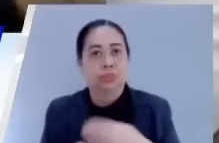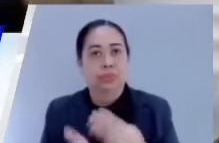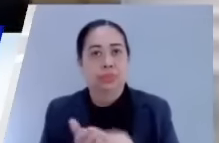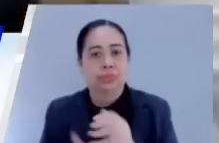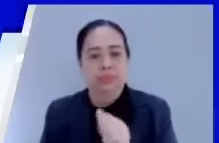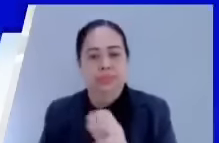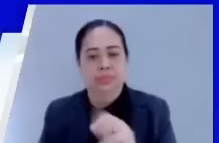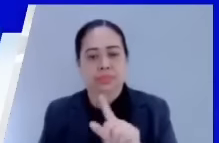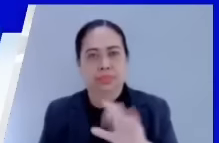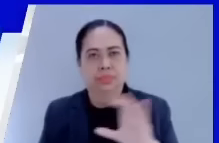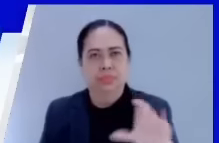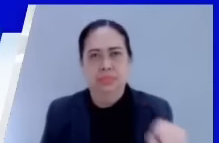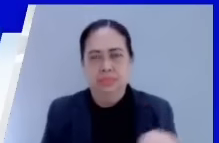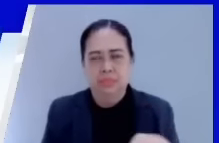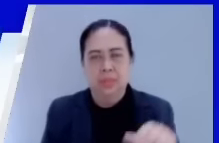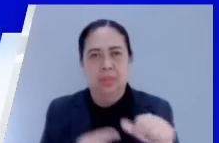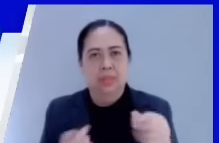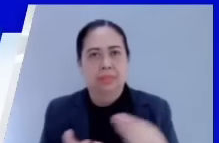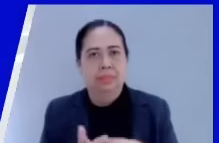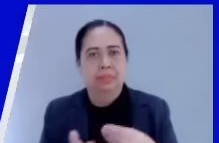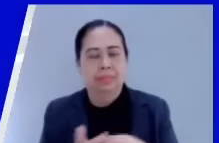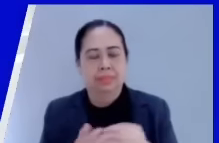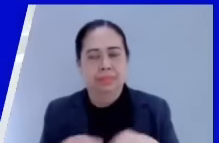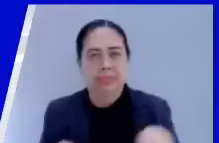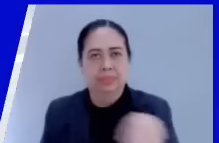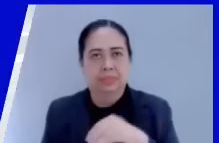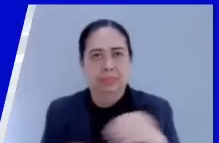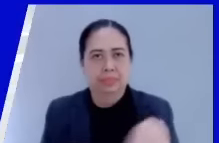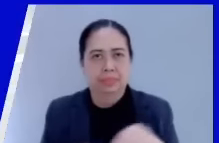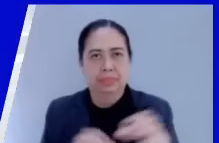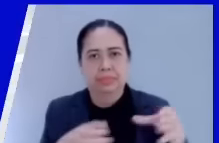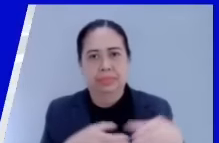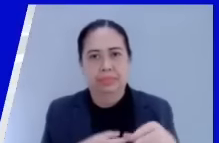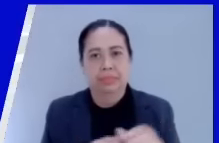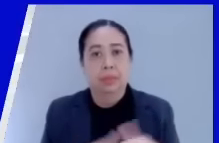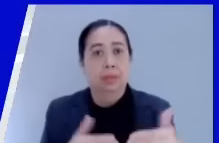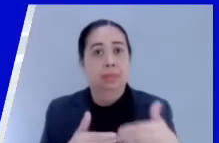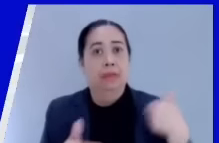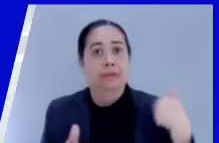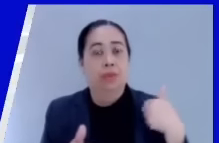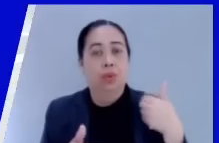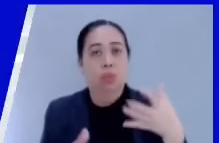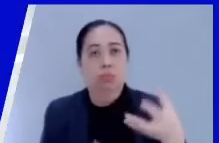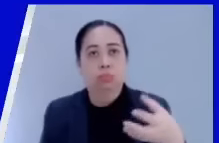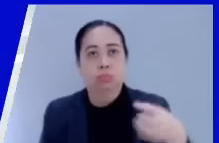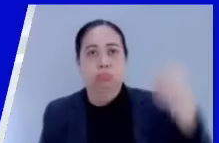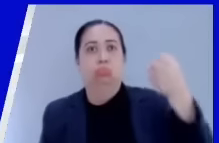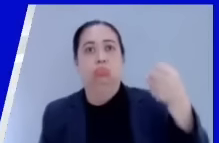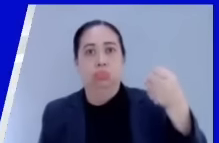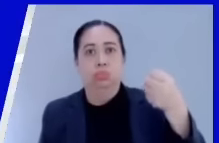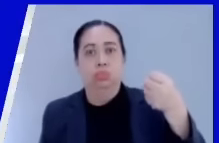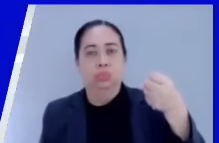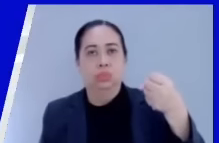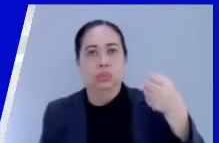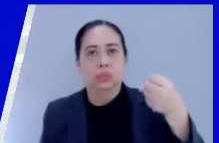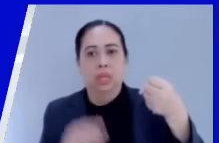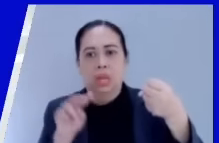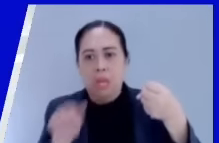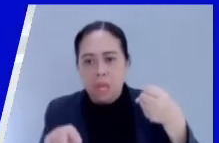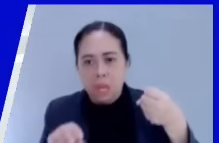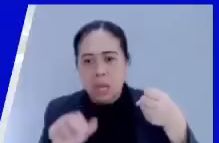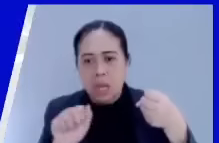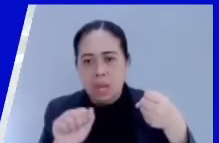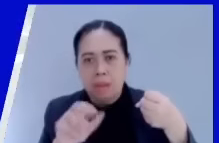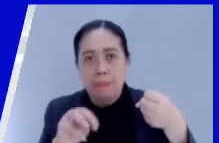Laundering Council. Prior to the issuance of the freeze order, nakita ko ng AMLAC na malaki yung mga